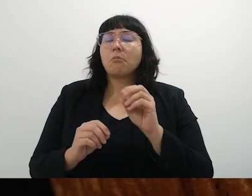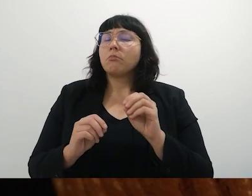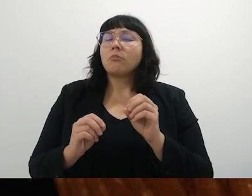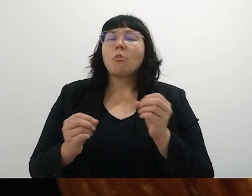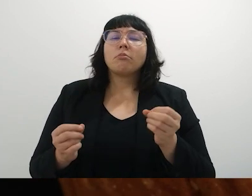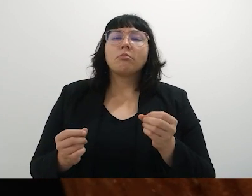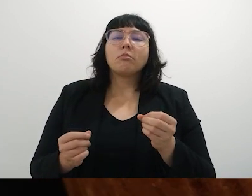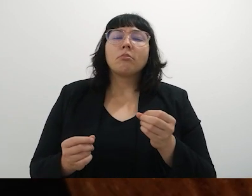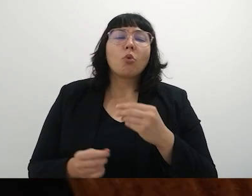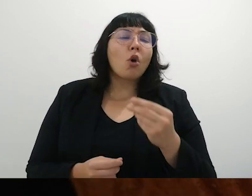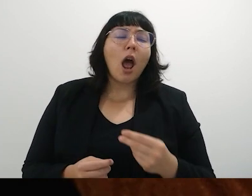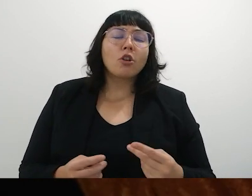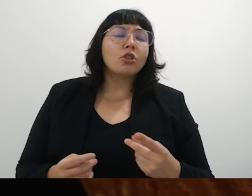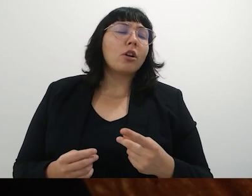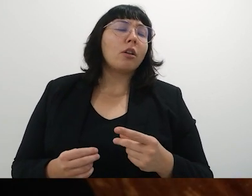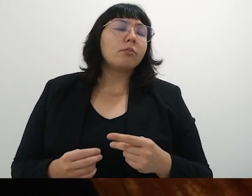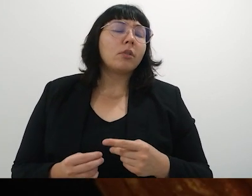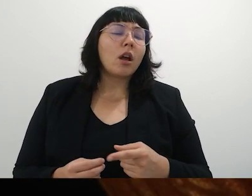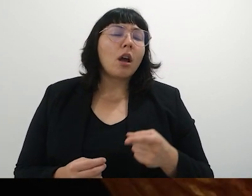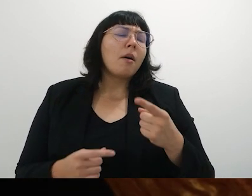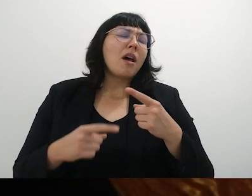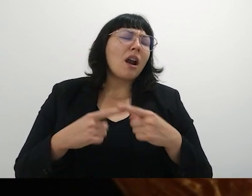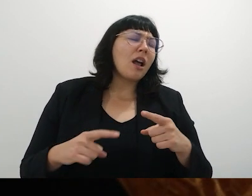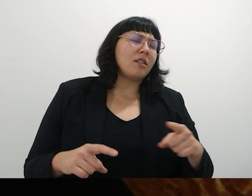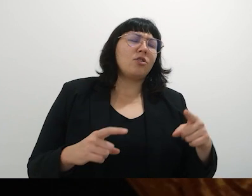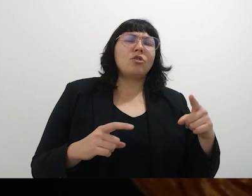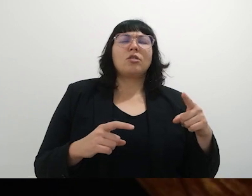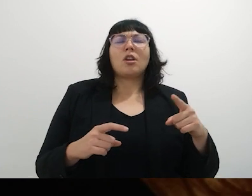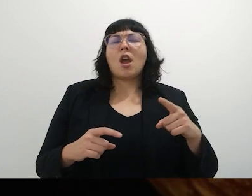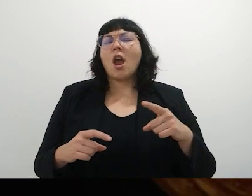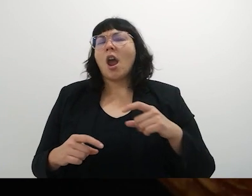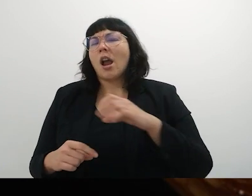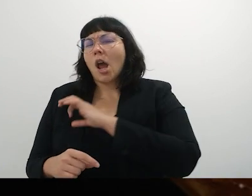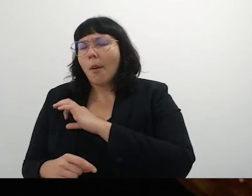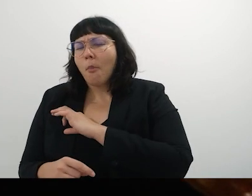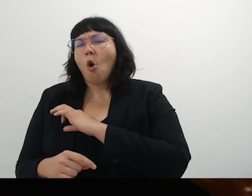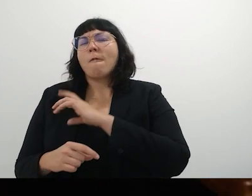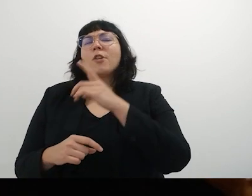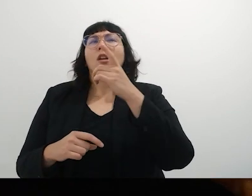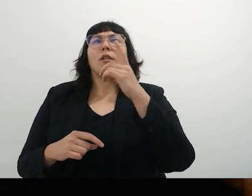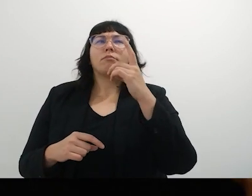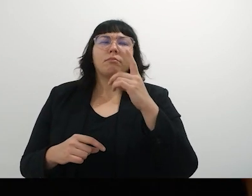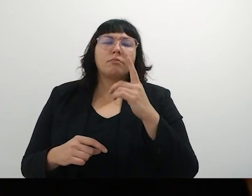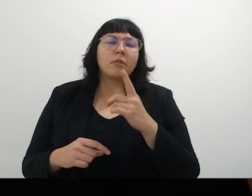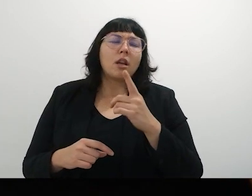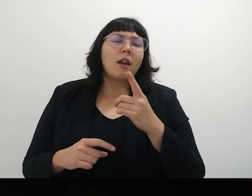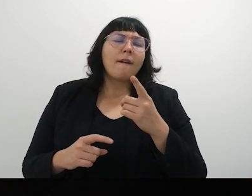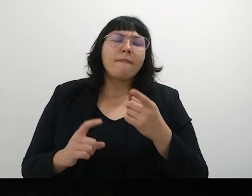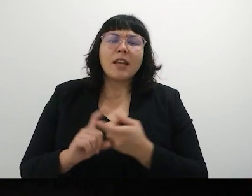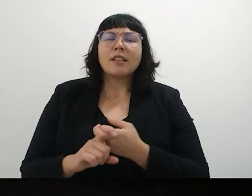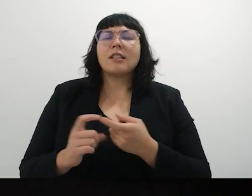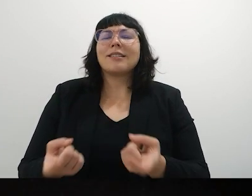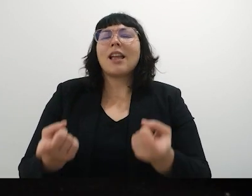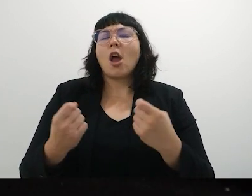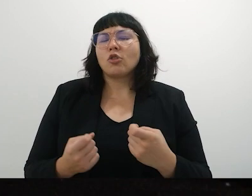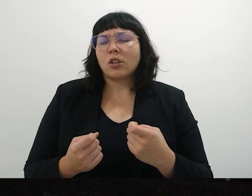prikazani različiti motivi iz flore, faune, razni grbovi, mitološki, religiozni motivi, ali i motivi vezani za seoski život